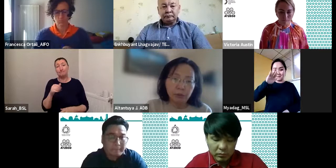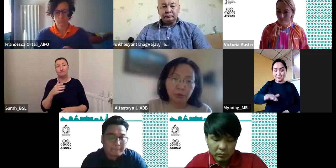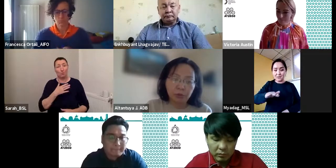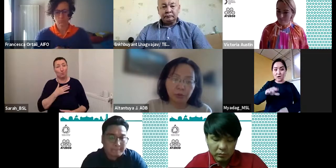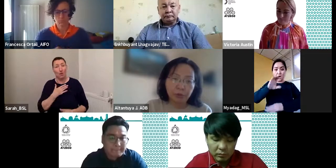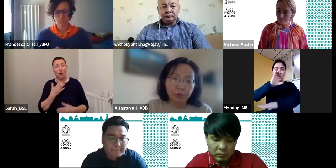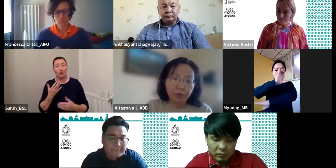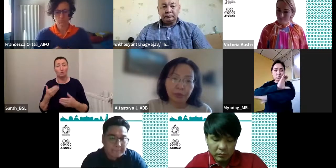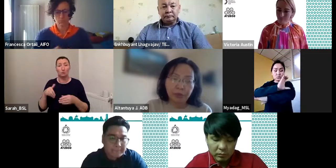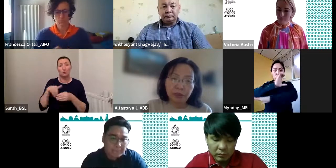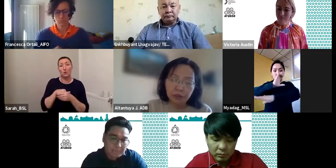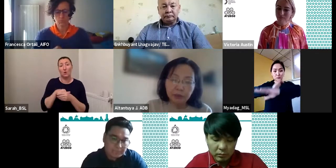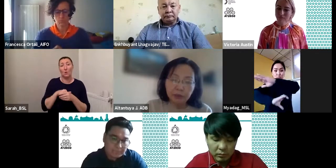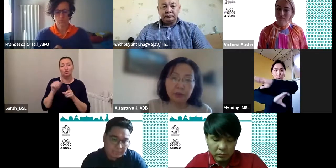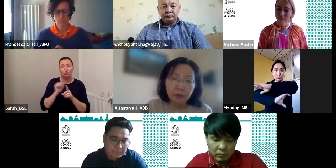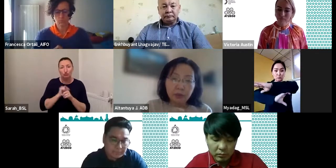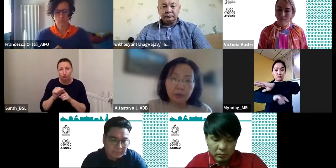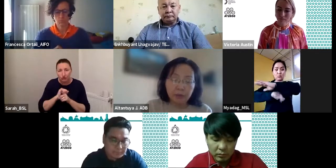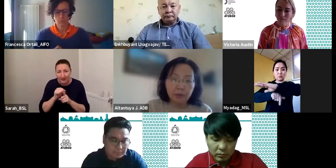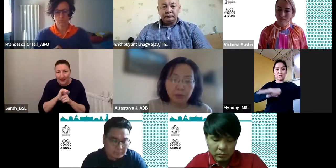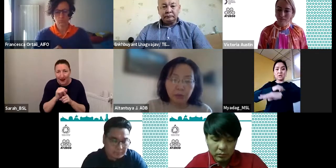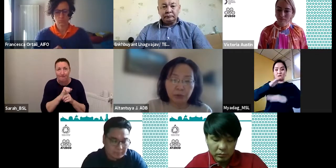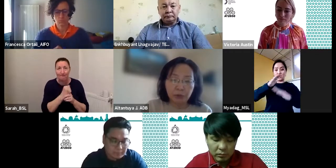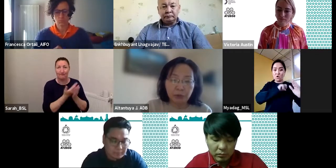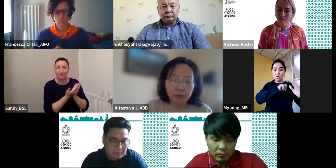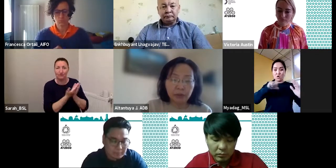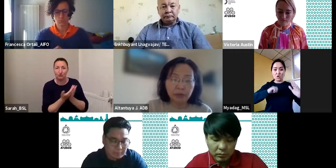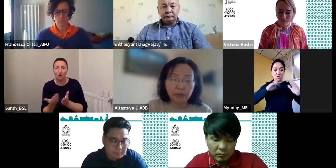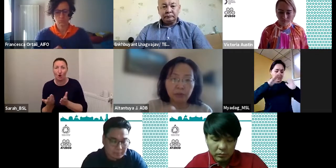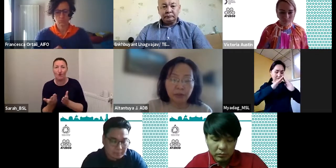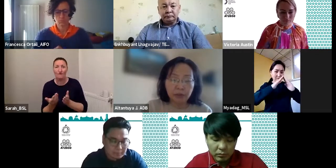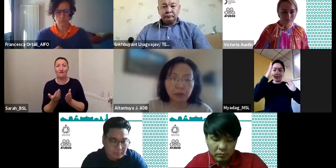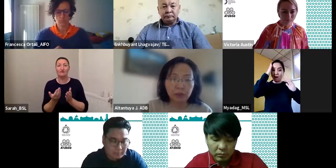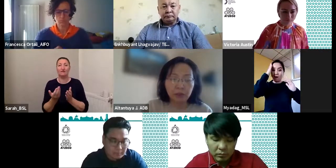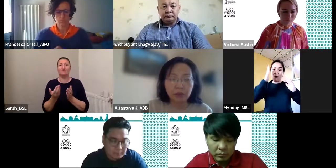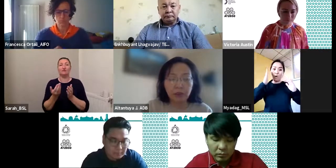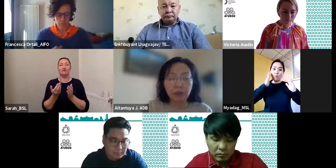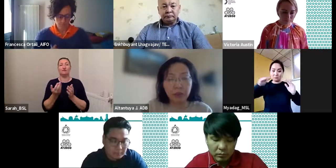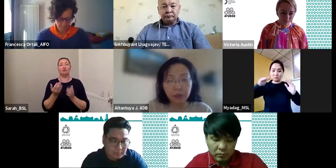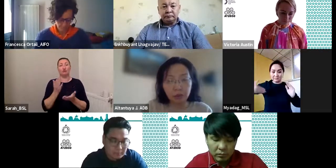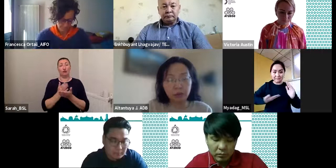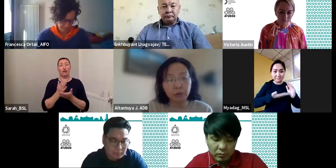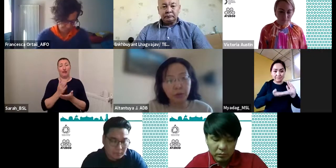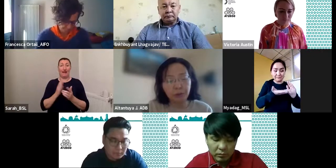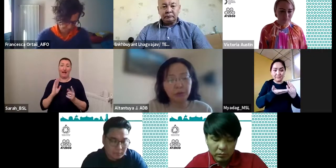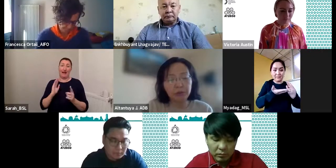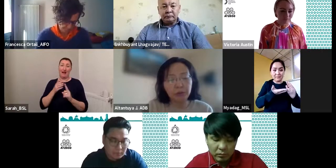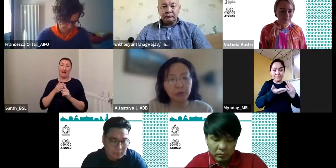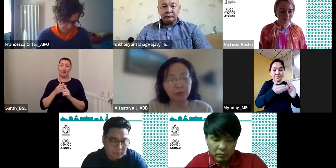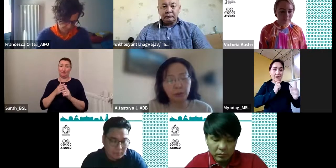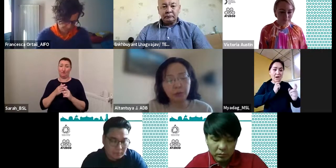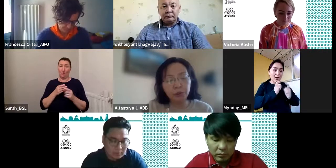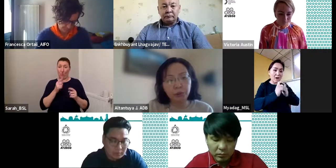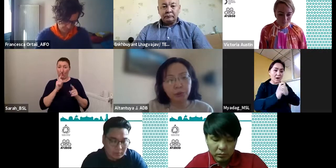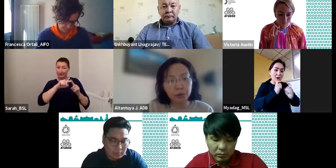насны хүүхдүүдэд гэрт нь эцэг эхээр нь дамжуулаад эцэг эхэд нь зааварчилгаа өгөөд тэднийг яаж одоо бага насны сургуулийн өмнөх боловсролыг